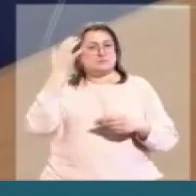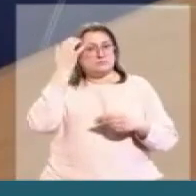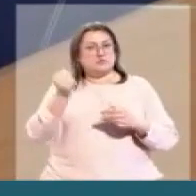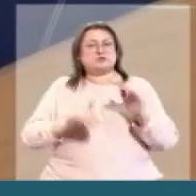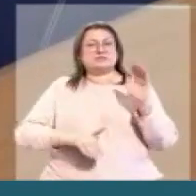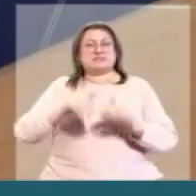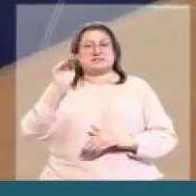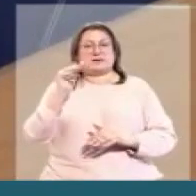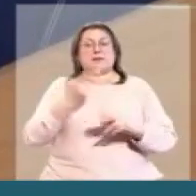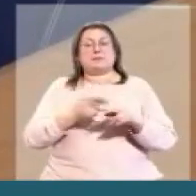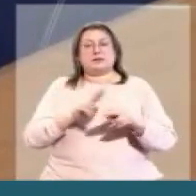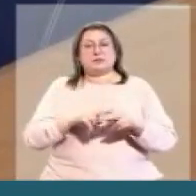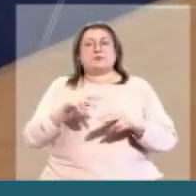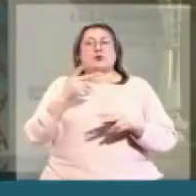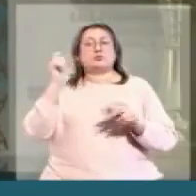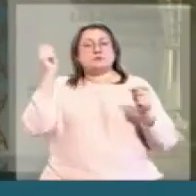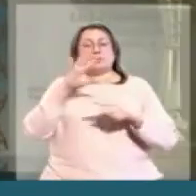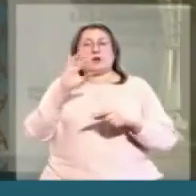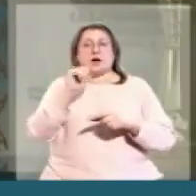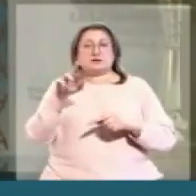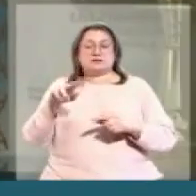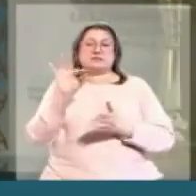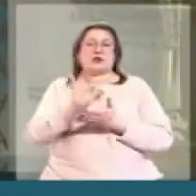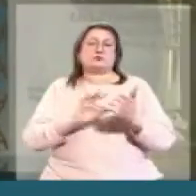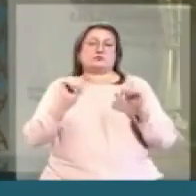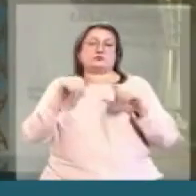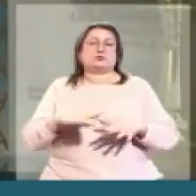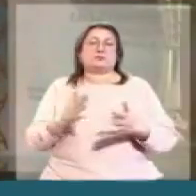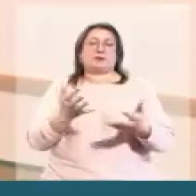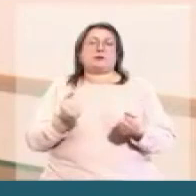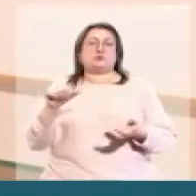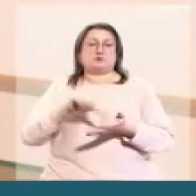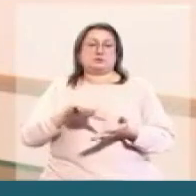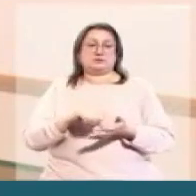увлекается еще с детства. Поэтому, узнав об акции, сразу же решила принять участие.